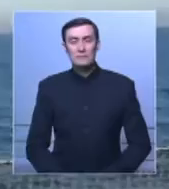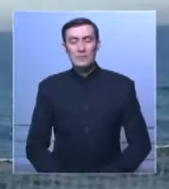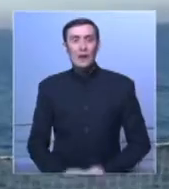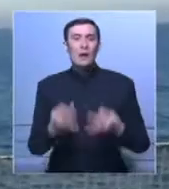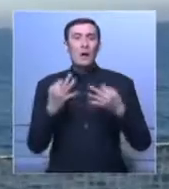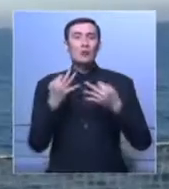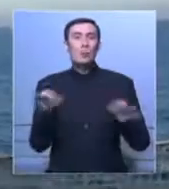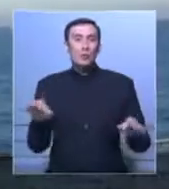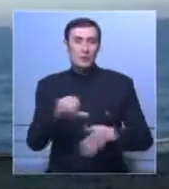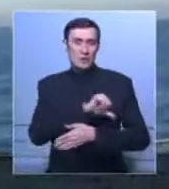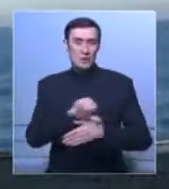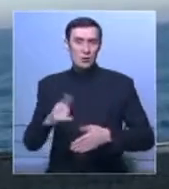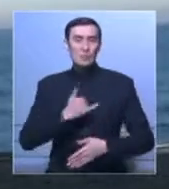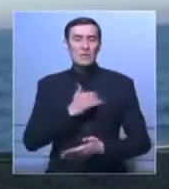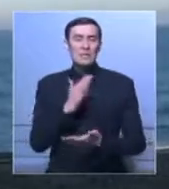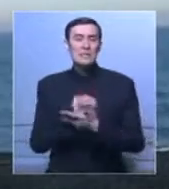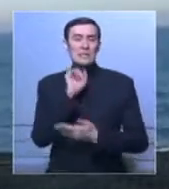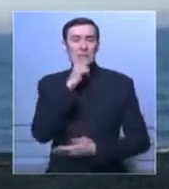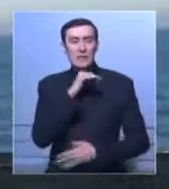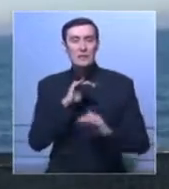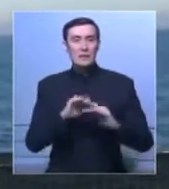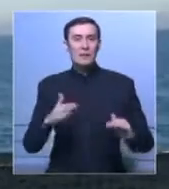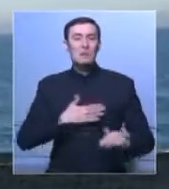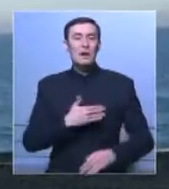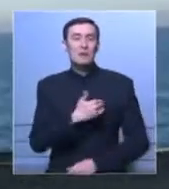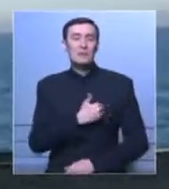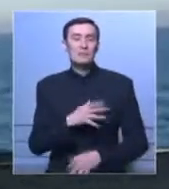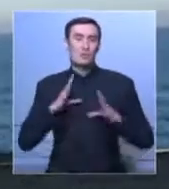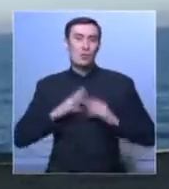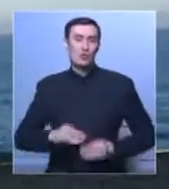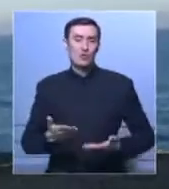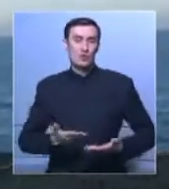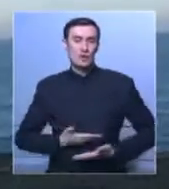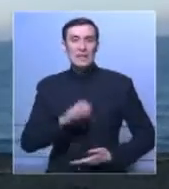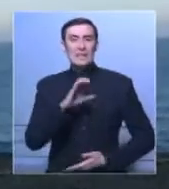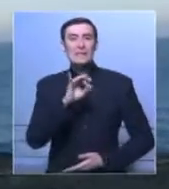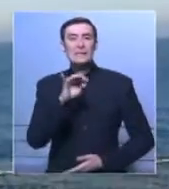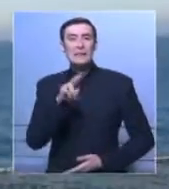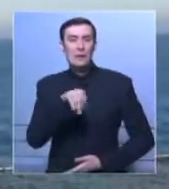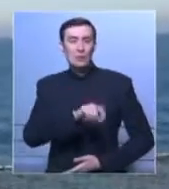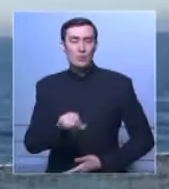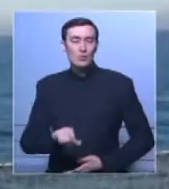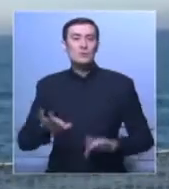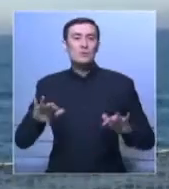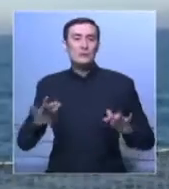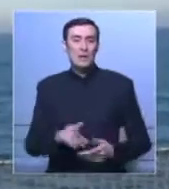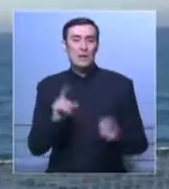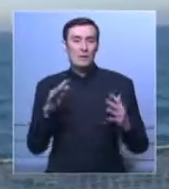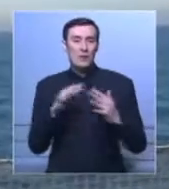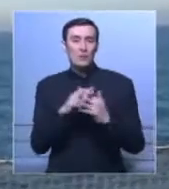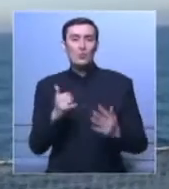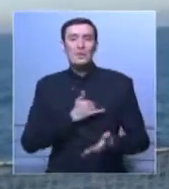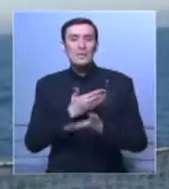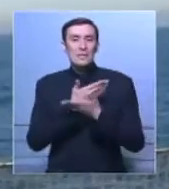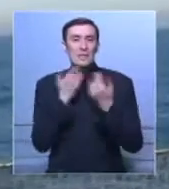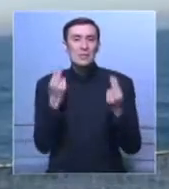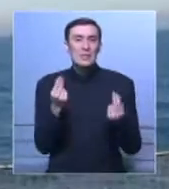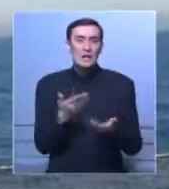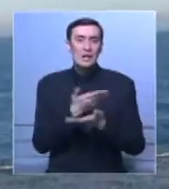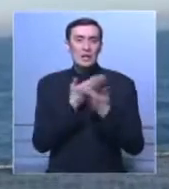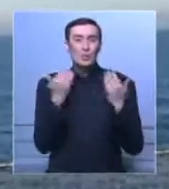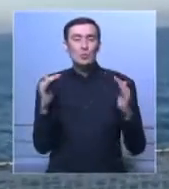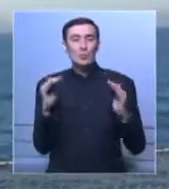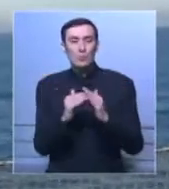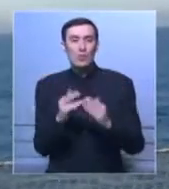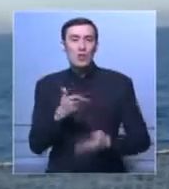Откройте границы. Среди нас есть старики, дети. Мы хотим мира. Сирийцы устали от войны. В отличие от вас, у нас нет ни денег, ни дома,